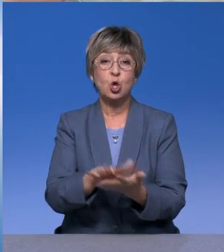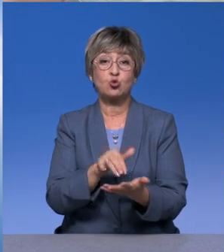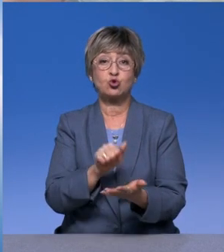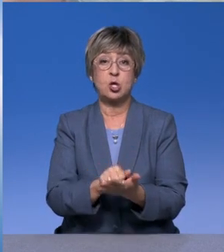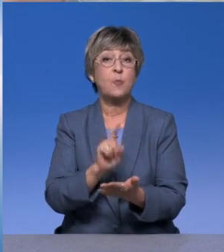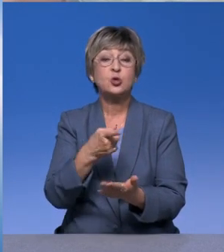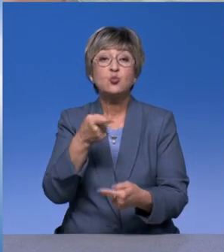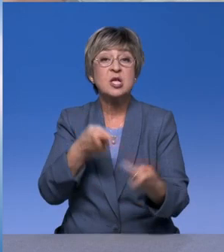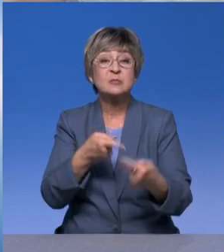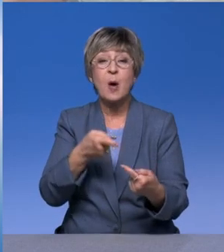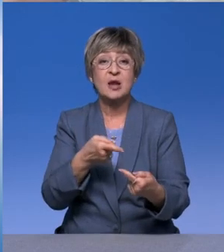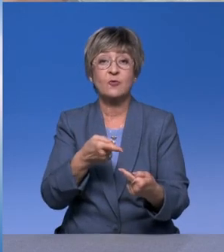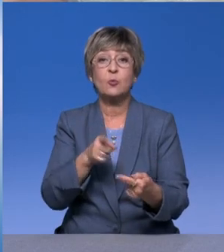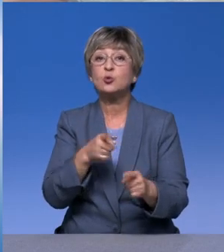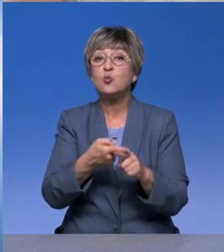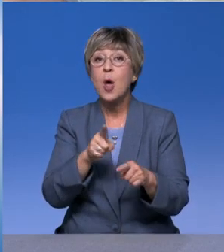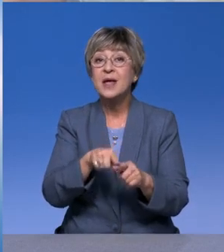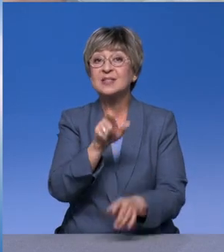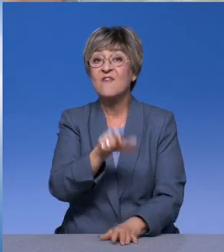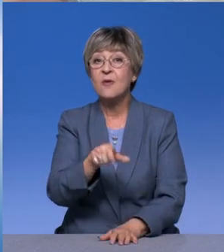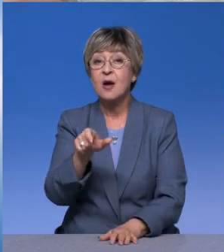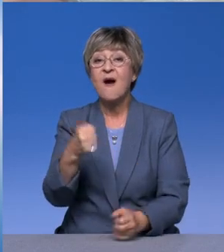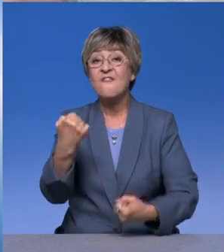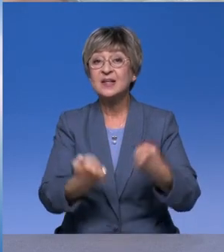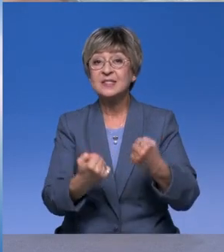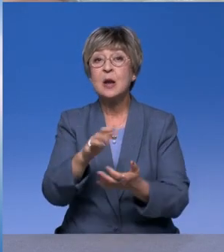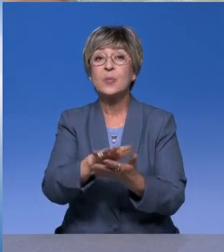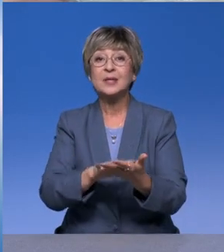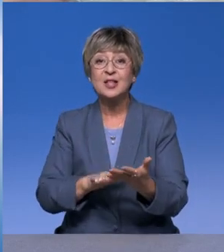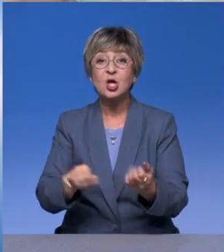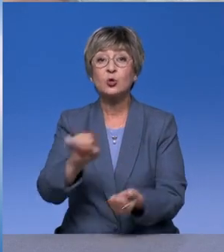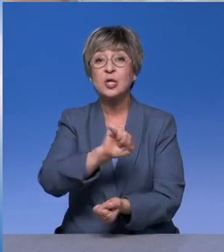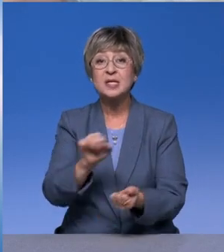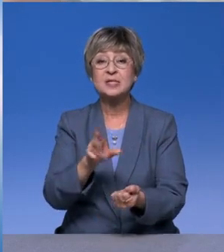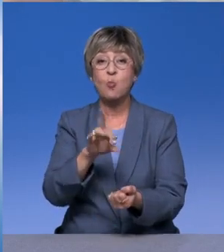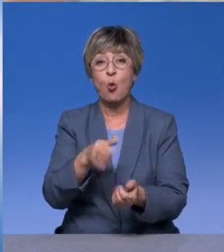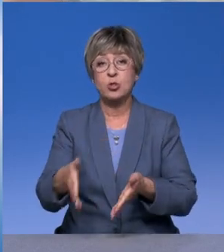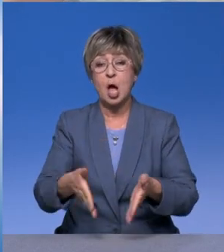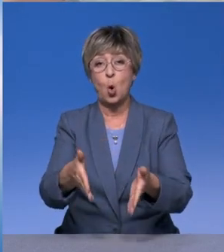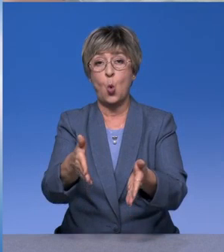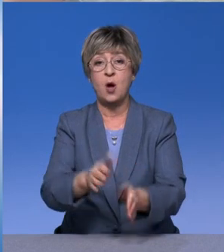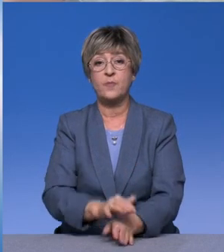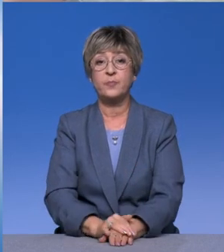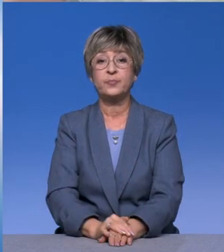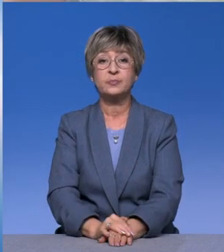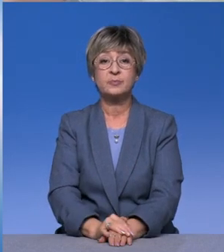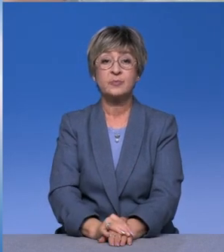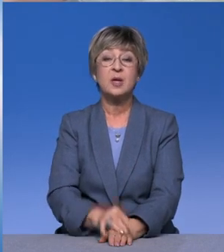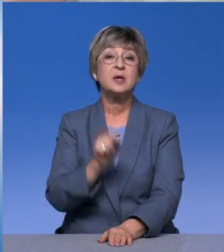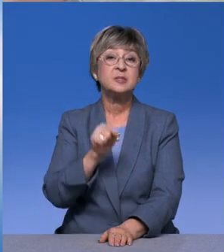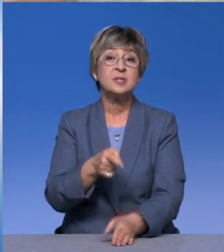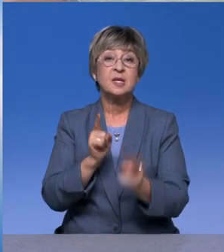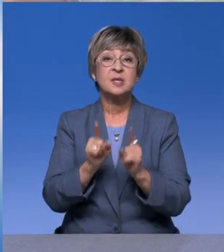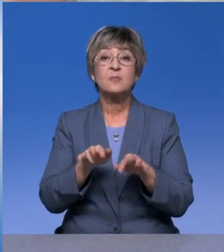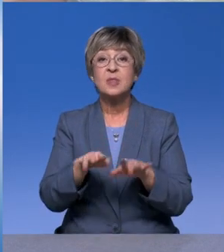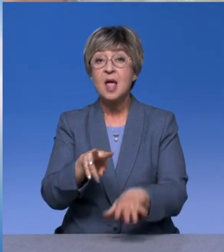почему эти водители до сих пор продолжают ездить по дорогам? И вот здесь на самом деле